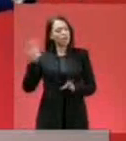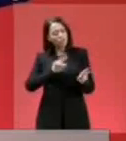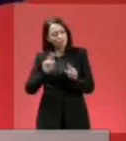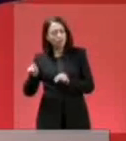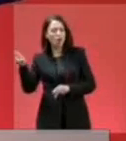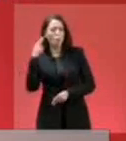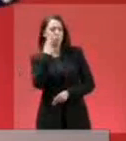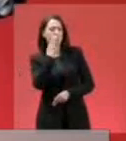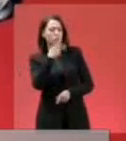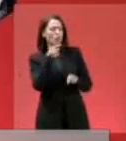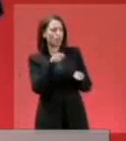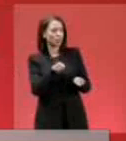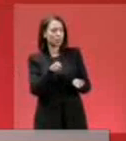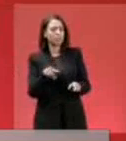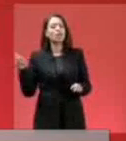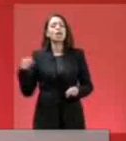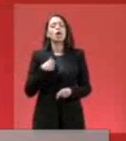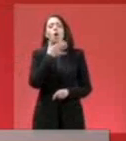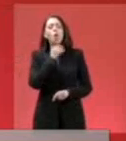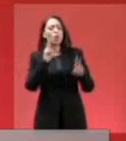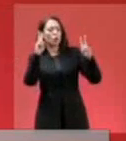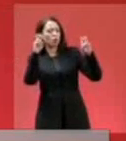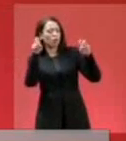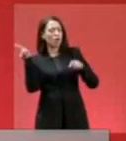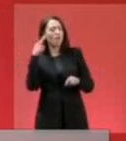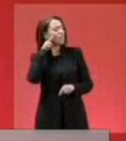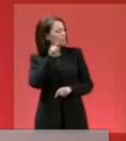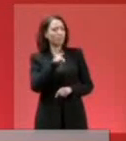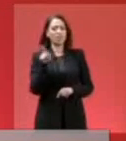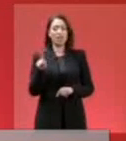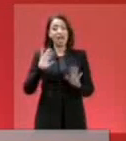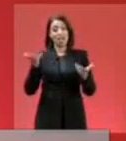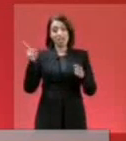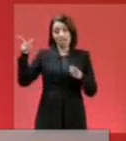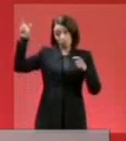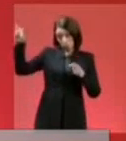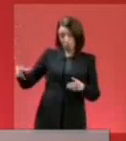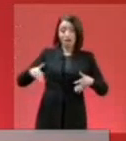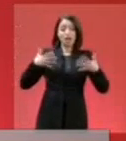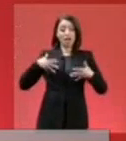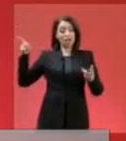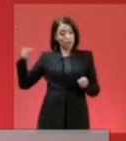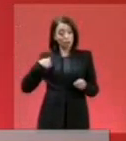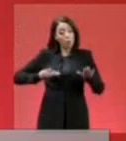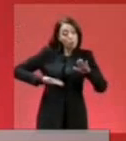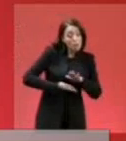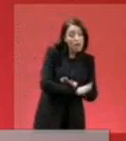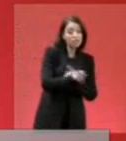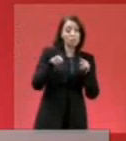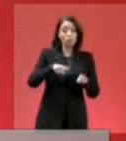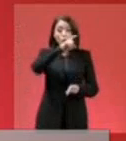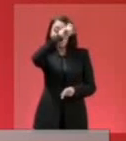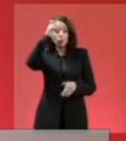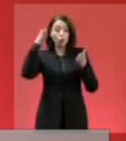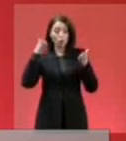τους και οι μύχοι υπόθη τους, φαίνεται, αντί να χαίρονται που περάσαμε αυτό το δύσκολο κάβο και